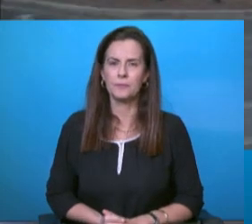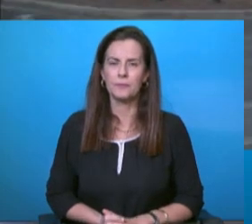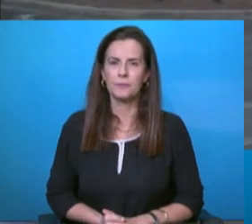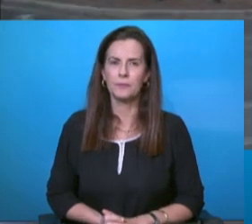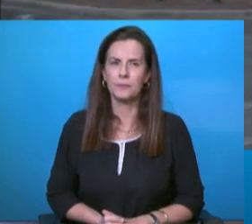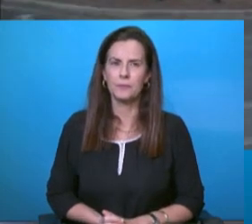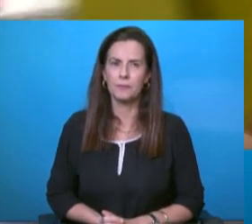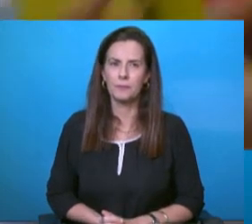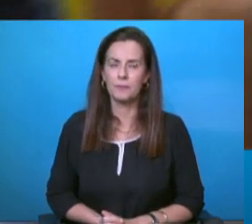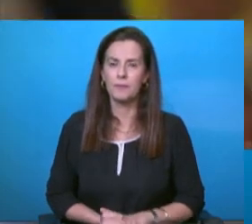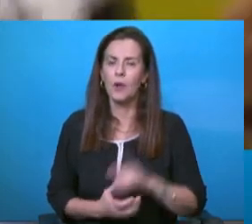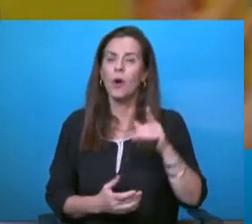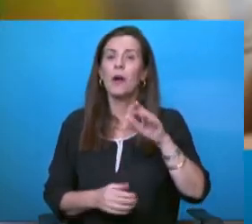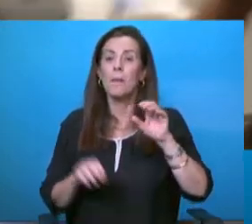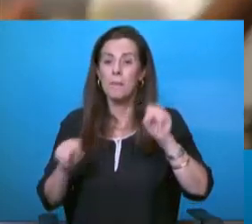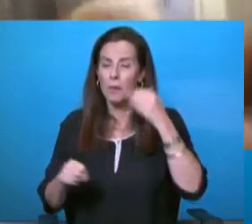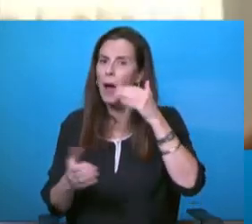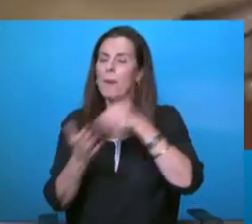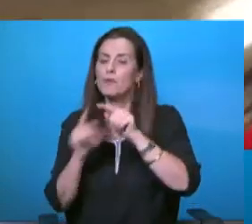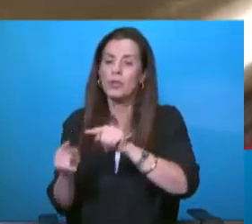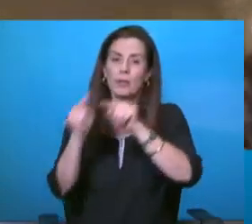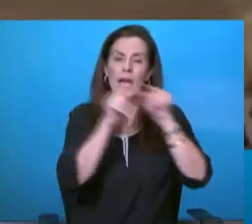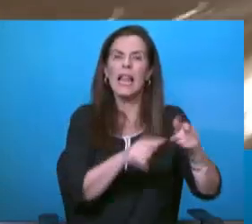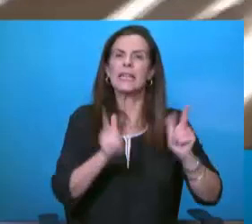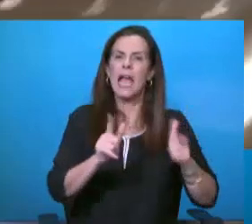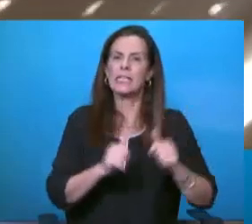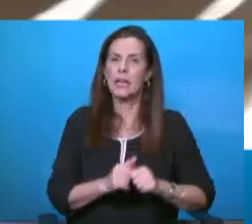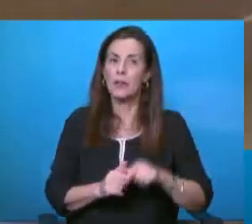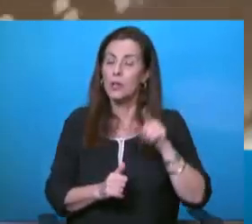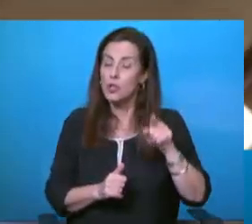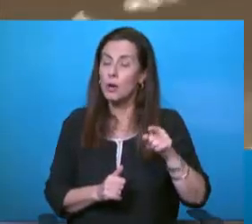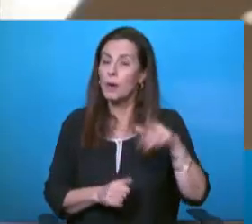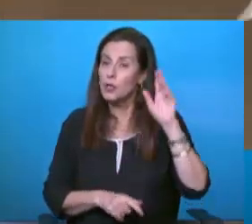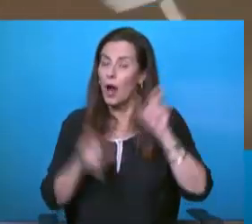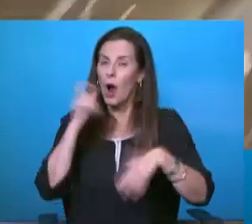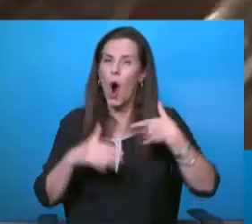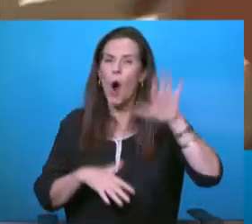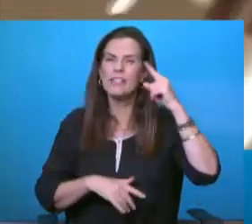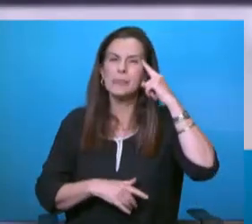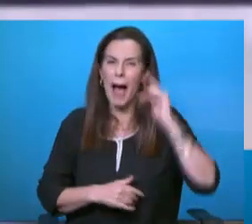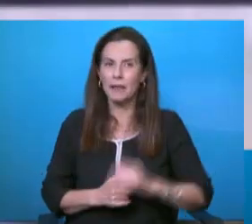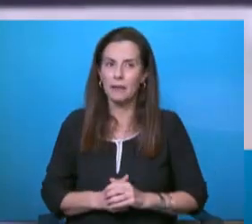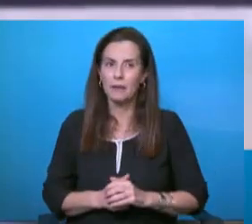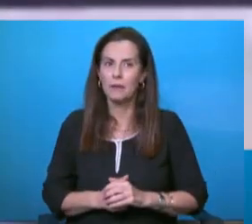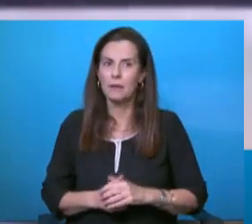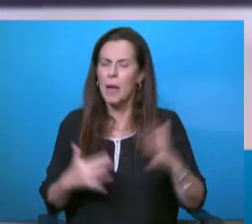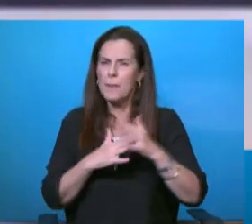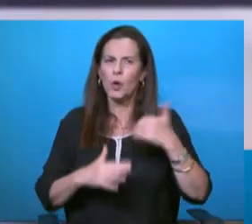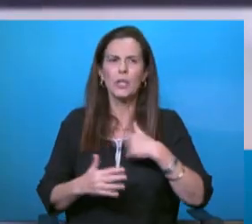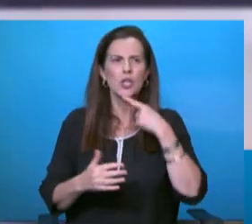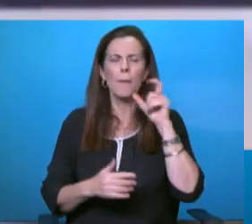מדייטון ימשיך טראמפ לזירת הירי השנייה באל פאסו, טקסס, שבה חיה אוכלוסייה היספנית גדולה. I was badly criticized for using the